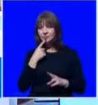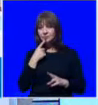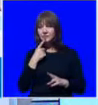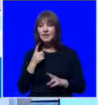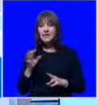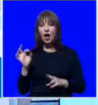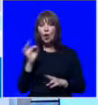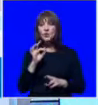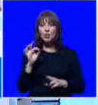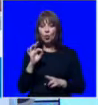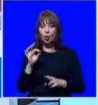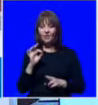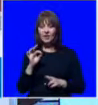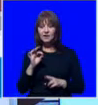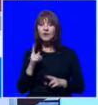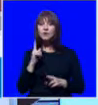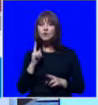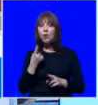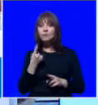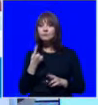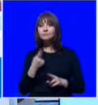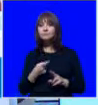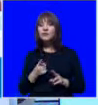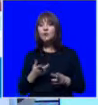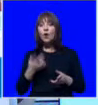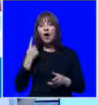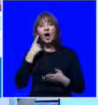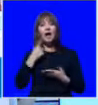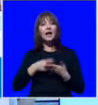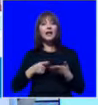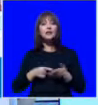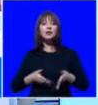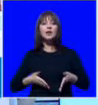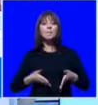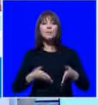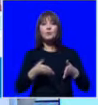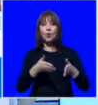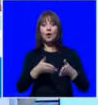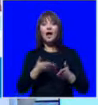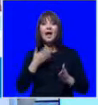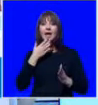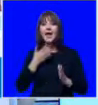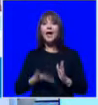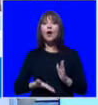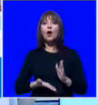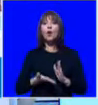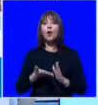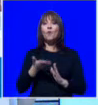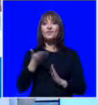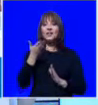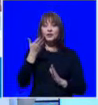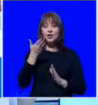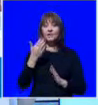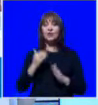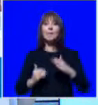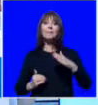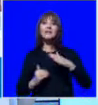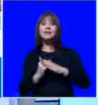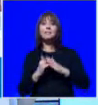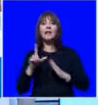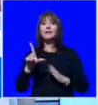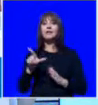осигуряването. Но посоката, погрешната посока е по-скоро повишаването на максималната пенсия до размера на максималния осигурителен доход,